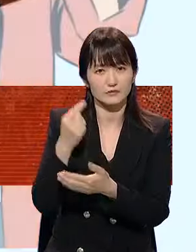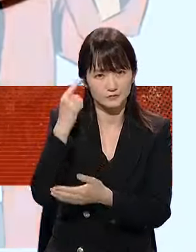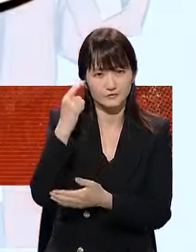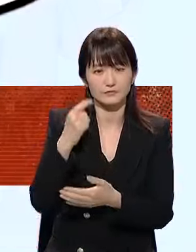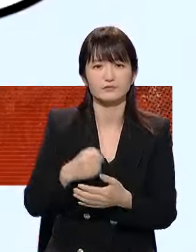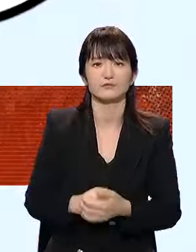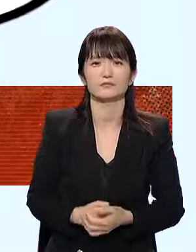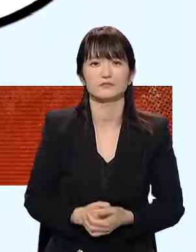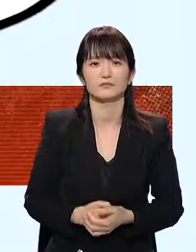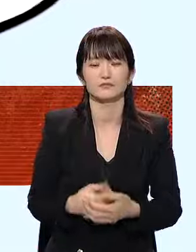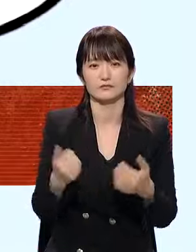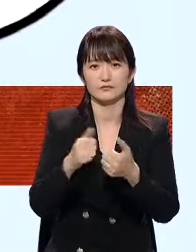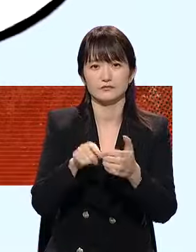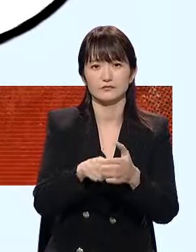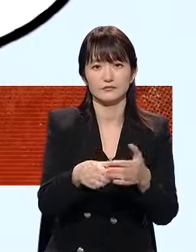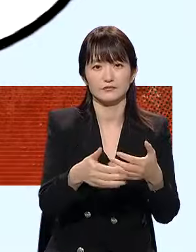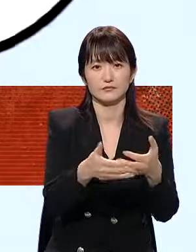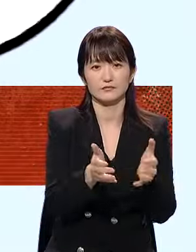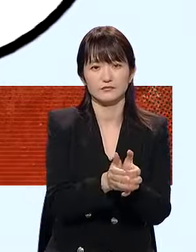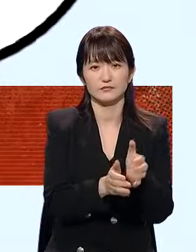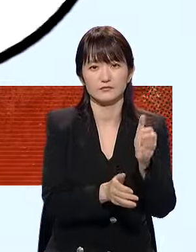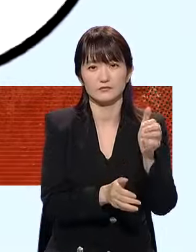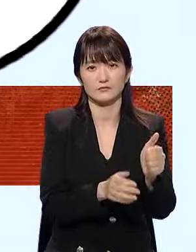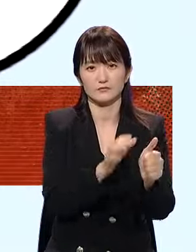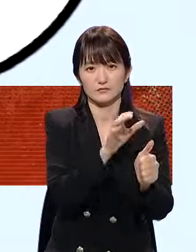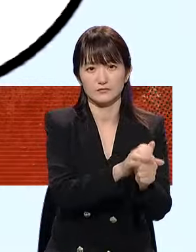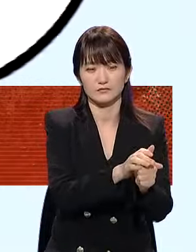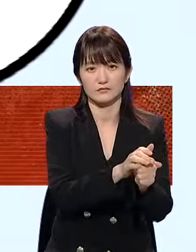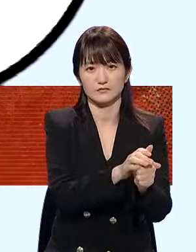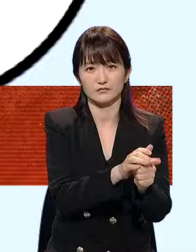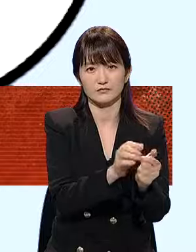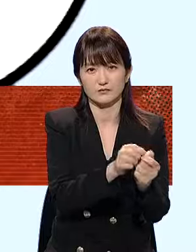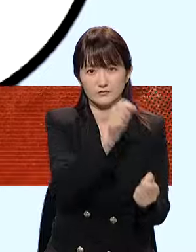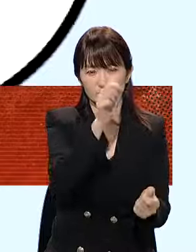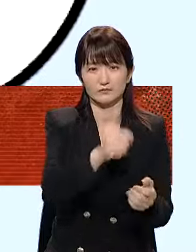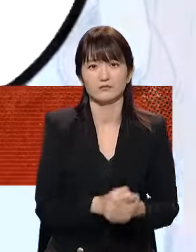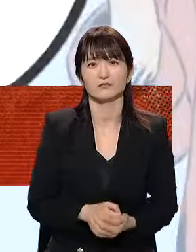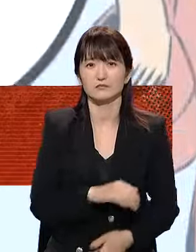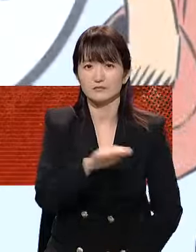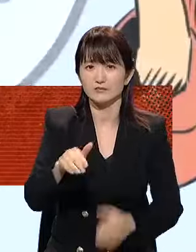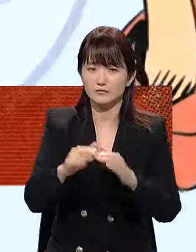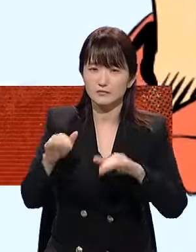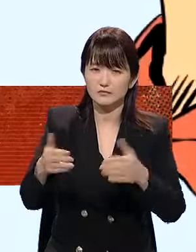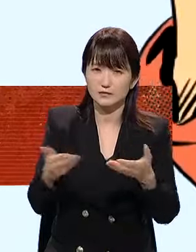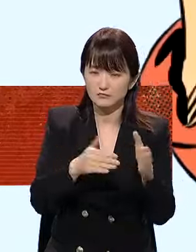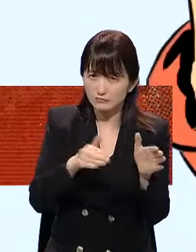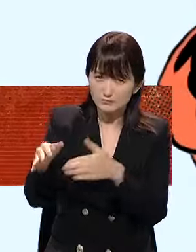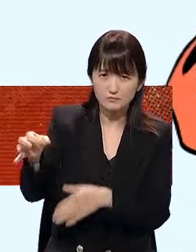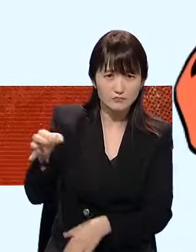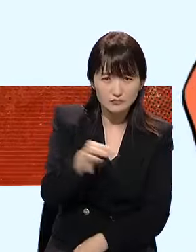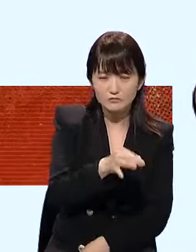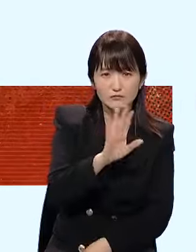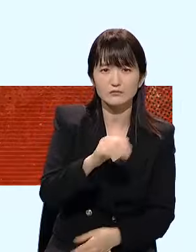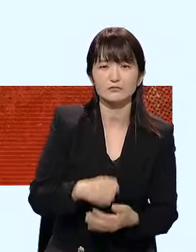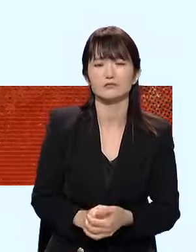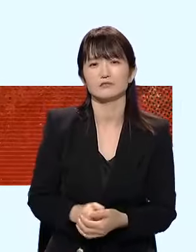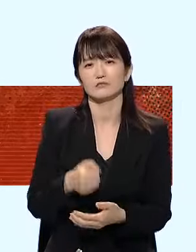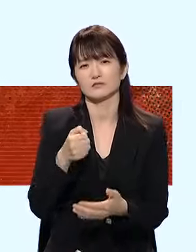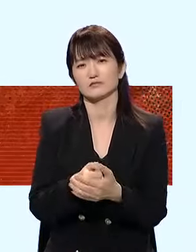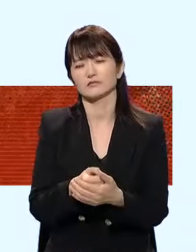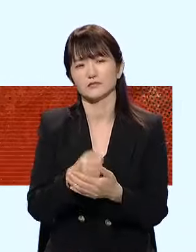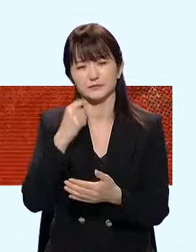회의에서도 통장 직을 오랫동안 맡아왔던 사람이 우리 동네는 지난 일에는 돈을 주지 않는다고 말해서 제대로 결론이 나지